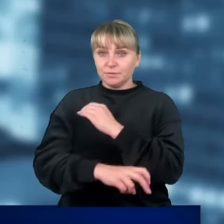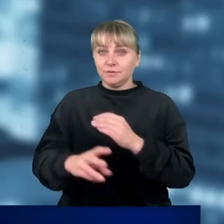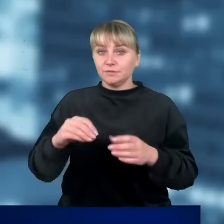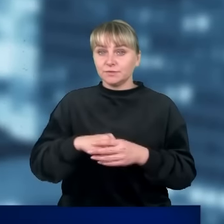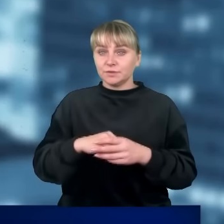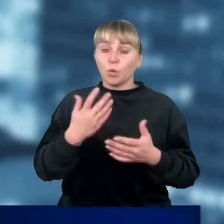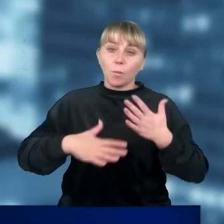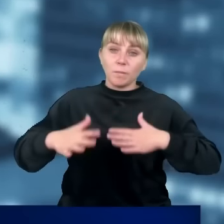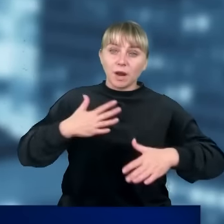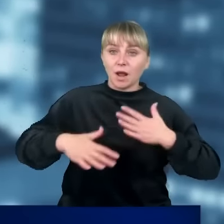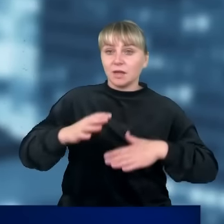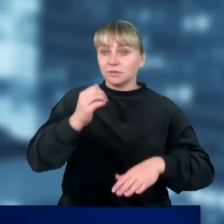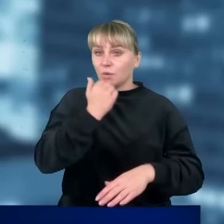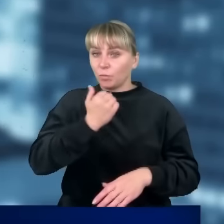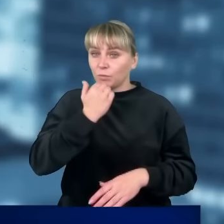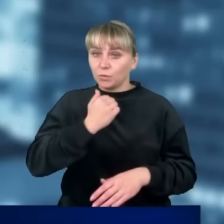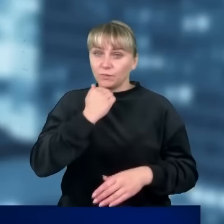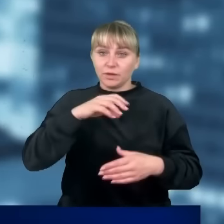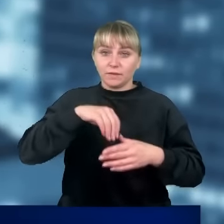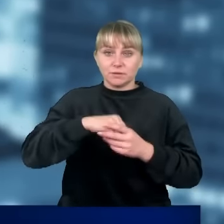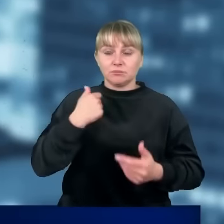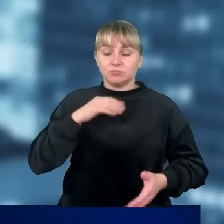odzież i obuwie sprzedaż spadła aż o